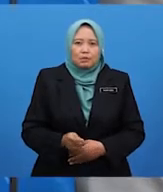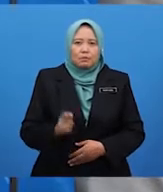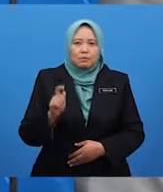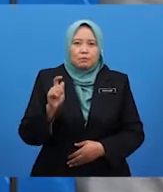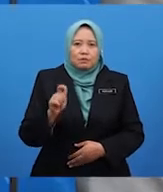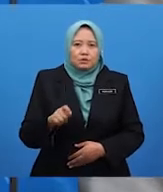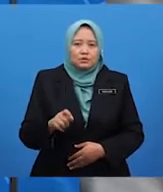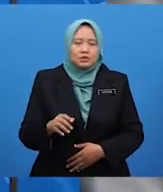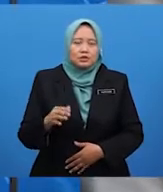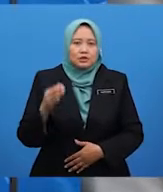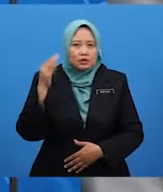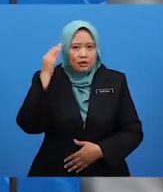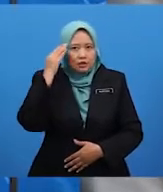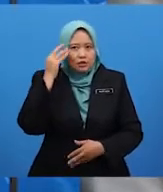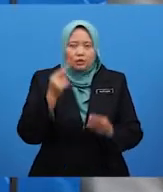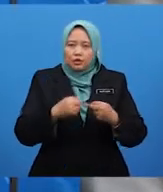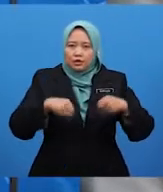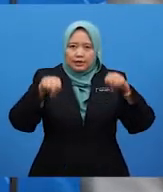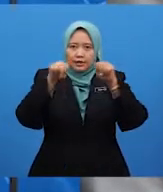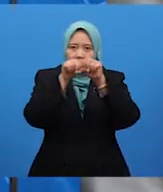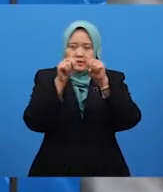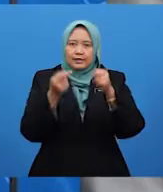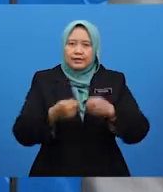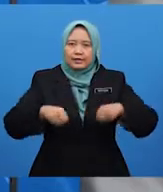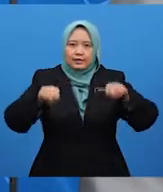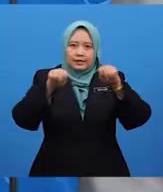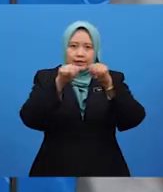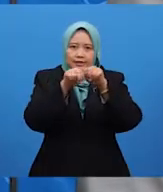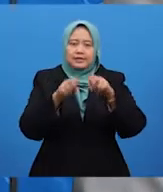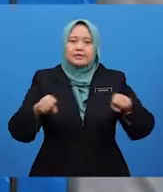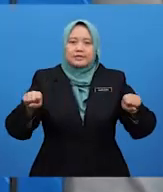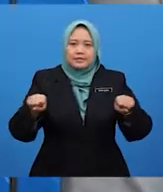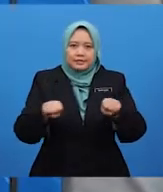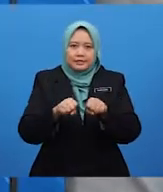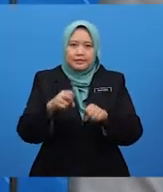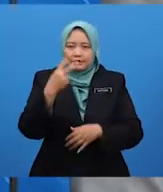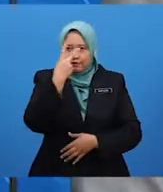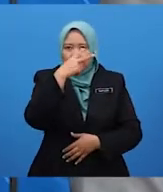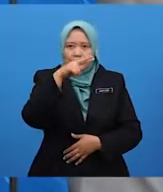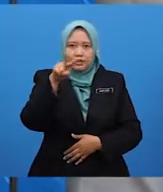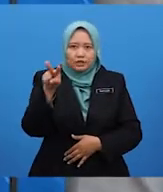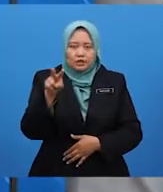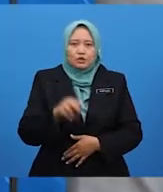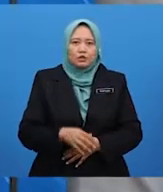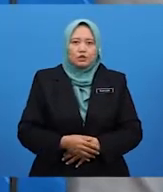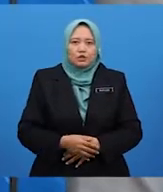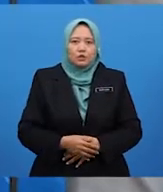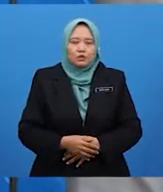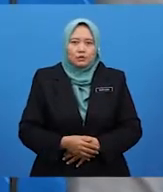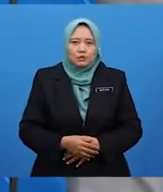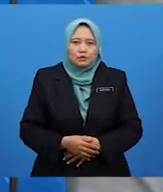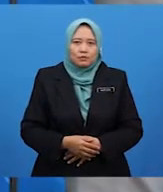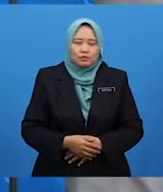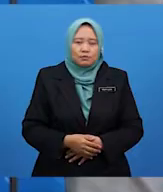terhadap kesedaran tentang nilai-nilai seni visual dan kebudayaan melalui penilaian dan penghargaan